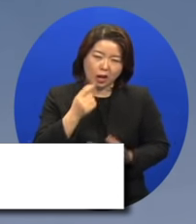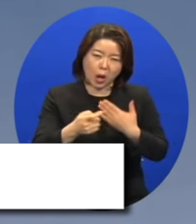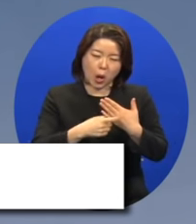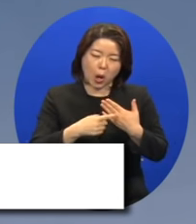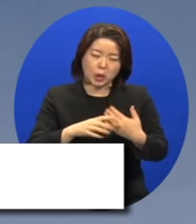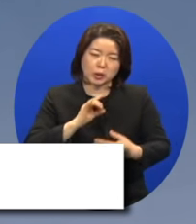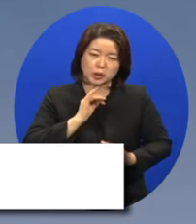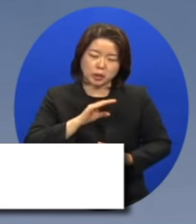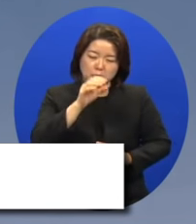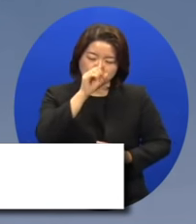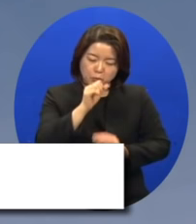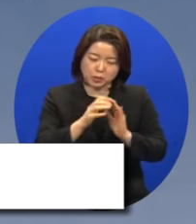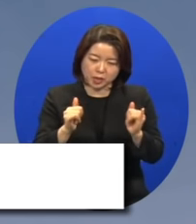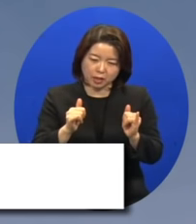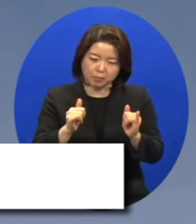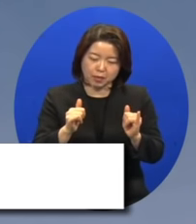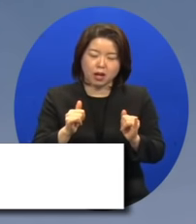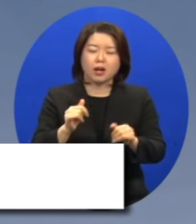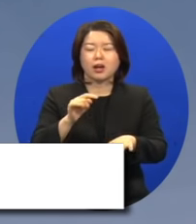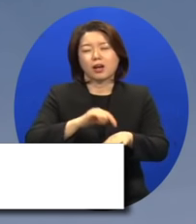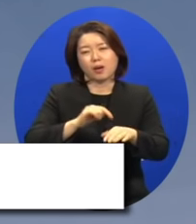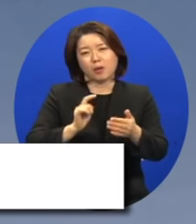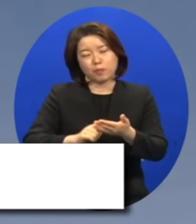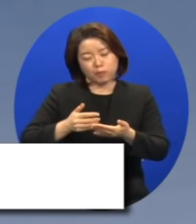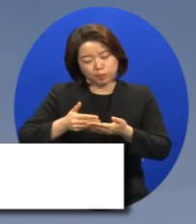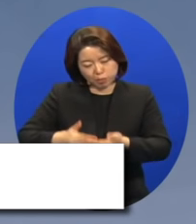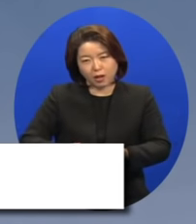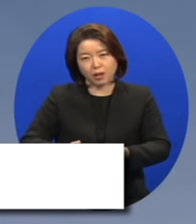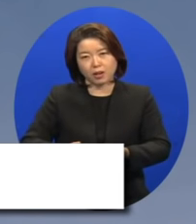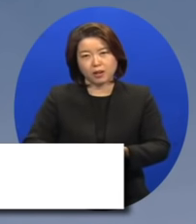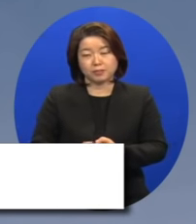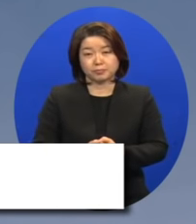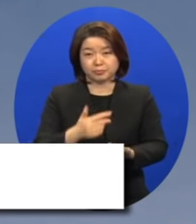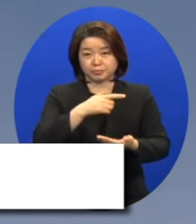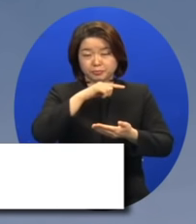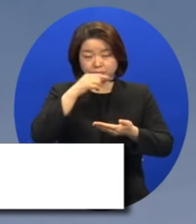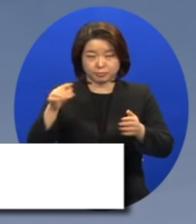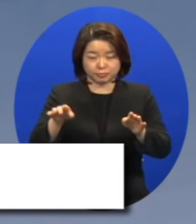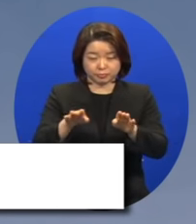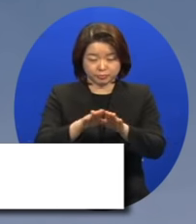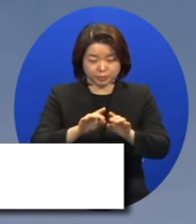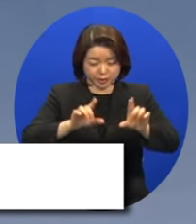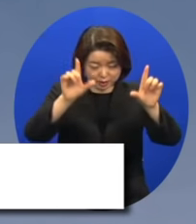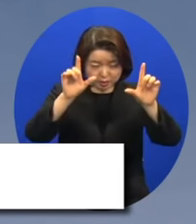내마음은너무너무 무거웠다.주일예배후,